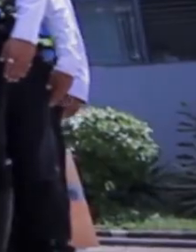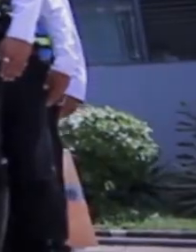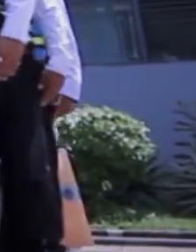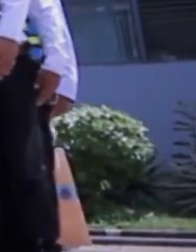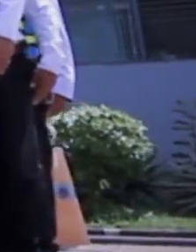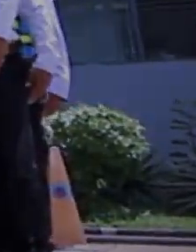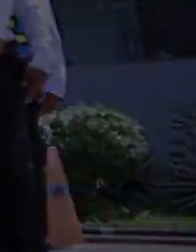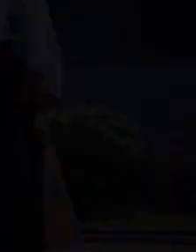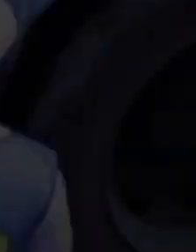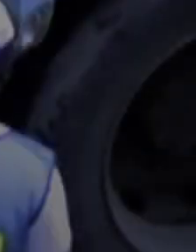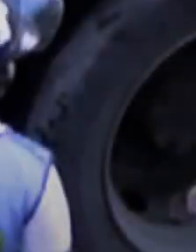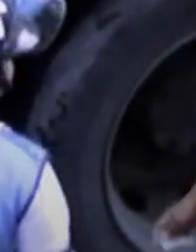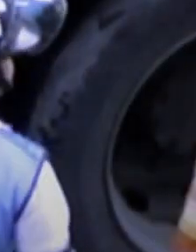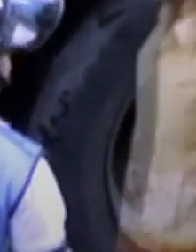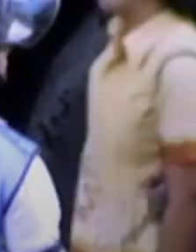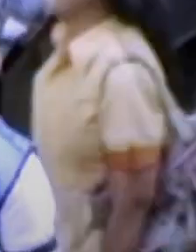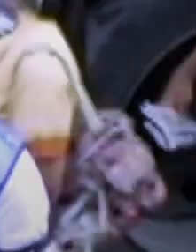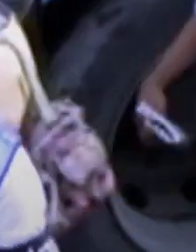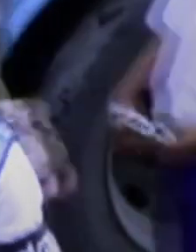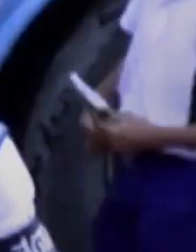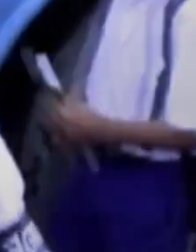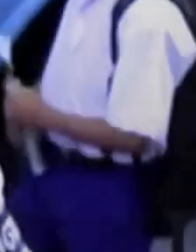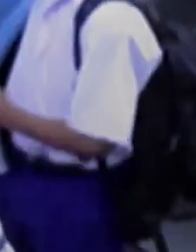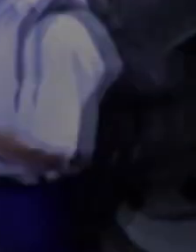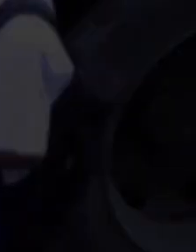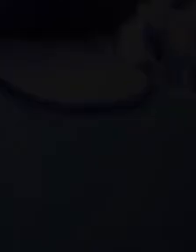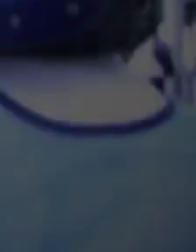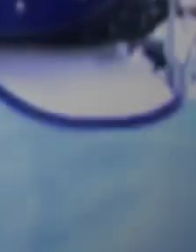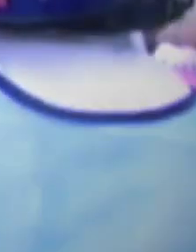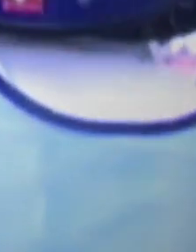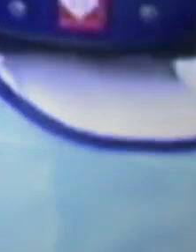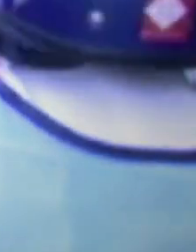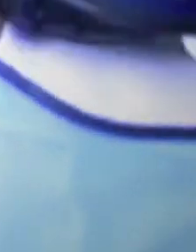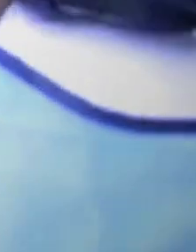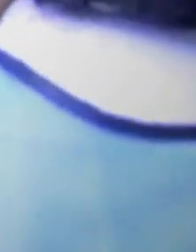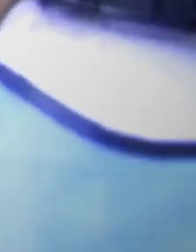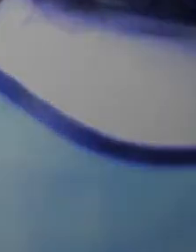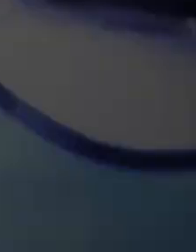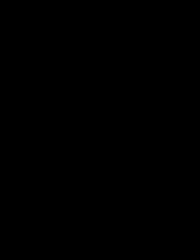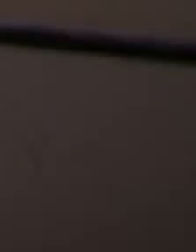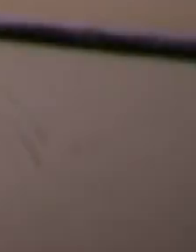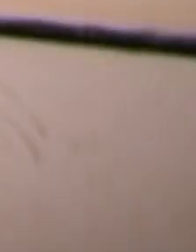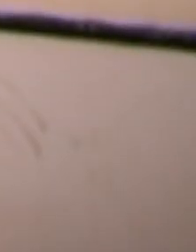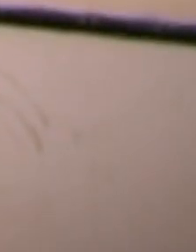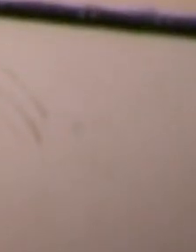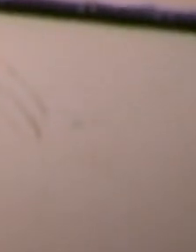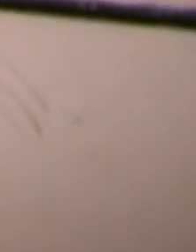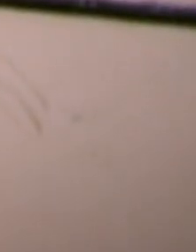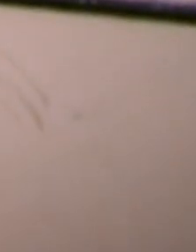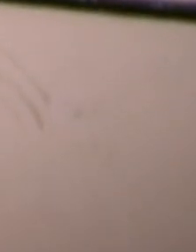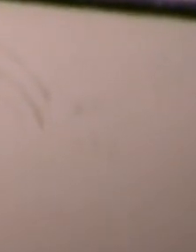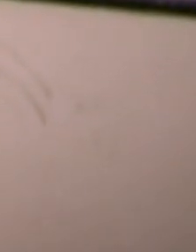นเราภูมิใจที่ทำให้คุณเดินทางถึงที่หมายอย่างปลอดภั